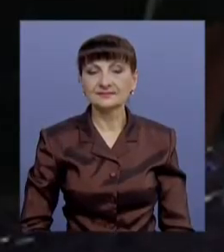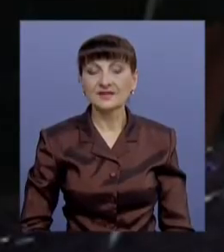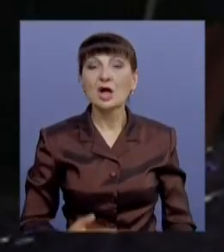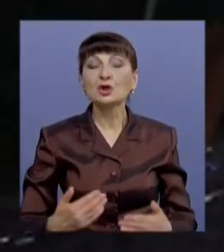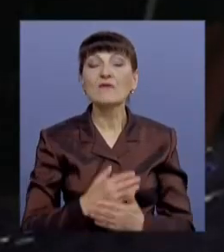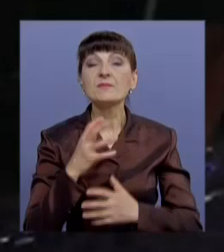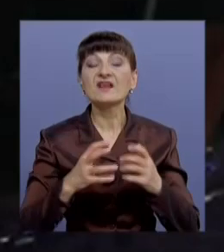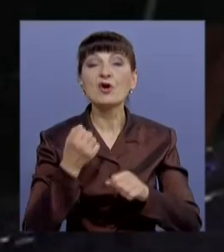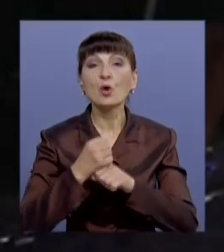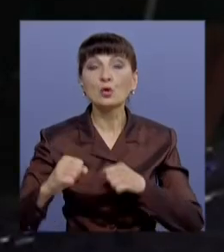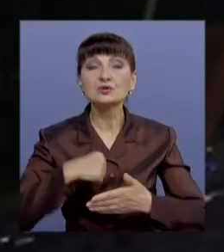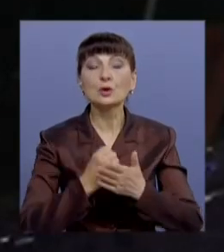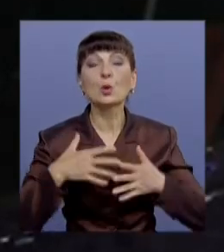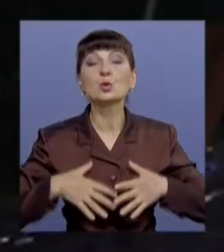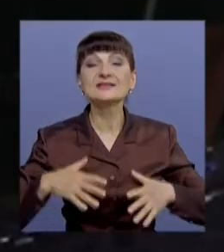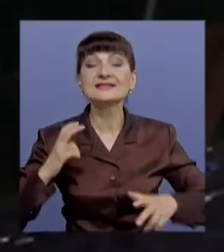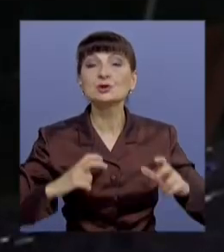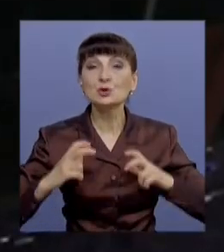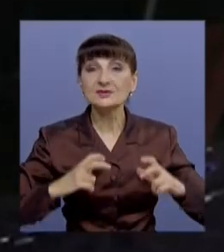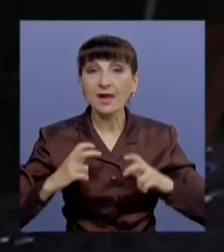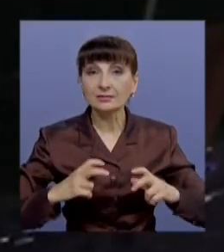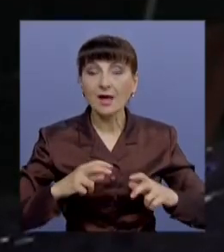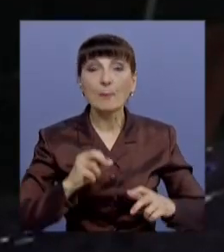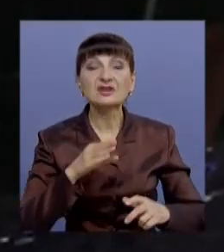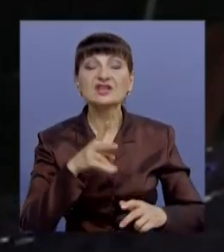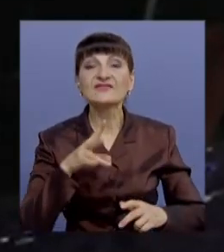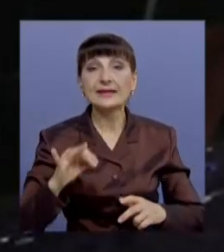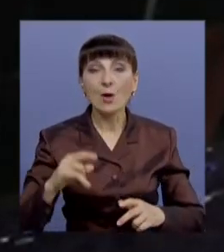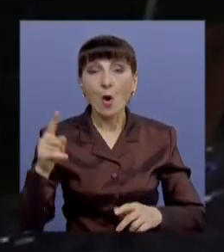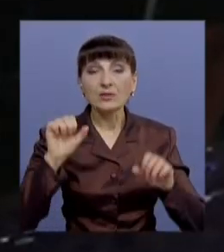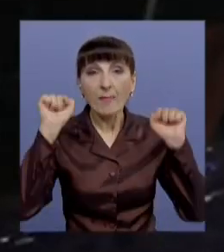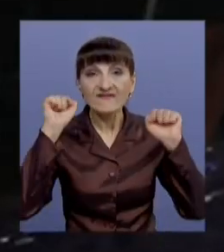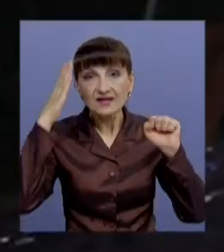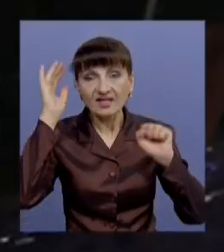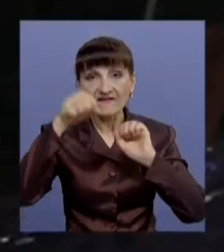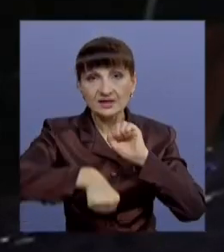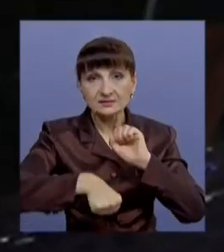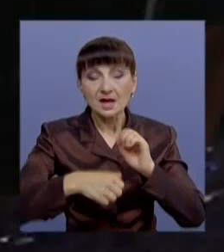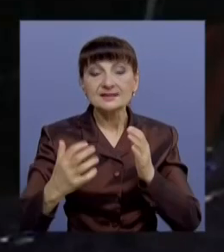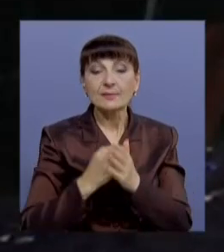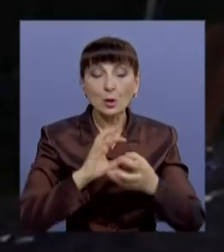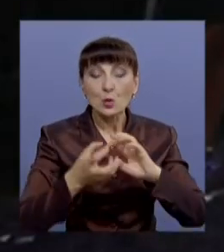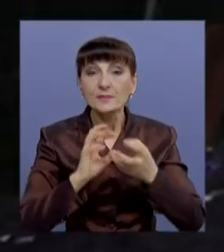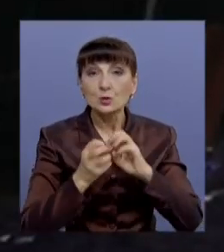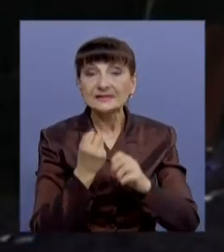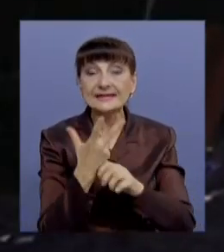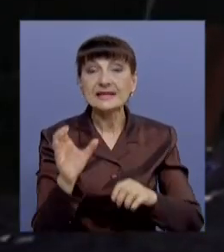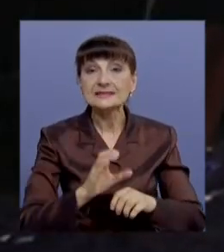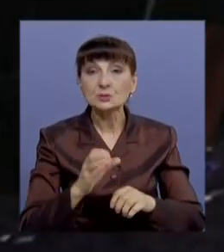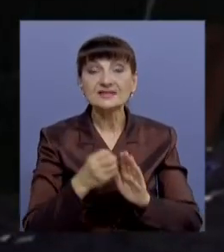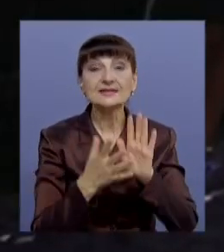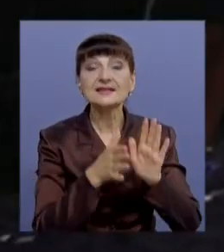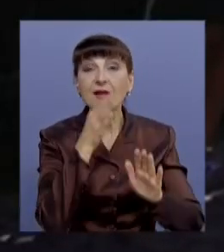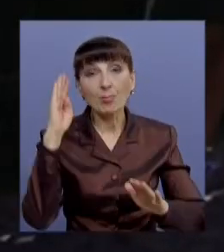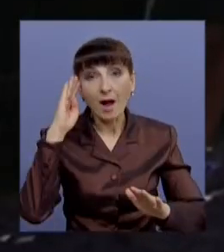Новый мировой рекорд установил грузинский студент Вако Марчилашвили. Он, повиснув вниз головой, собрал кубик Рубика за 13 секунд.